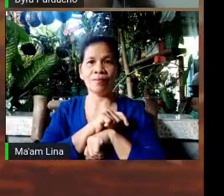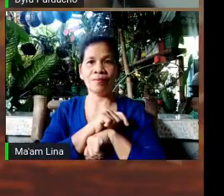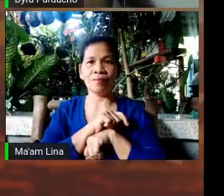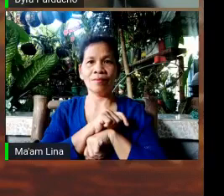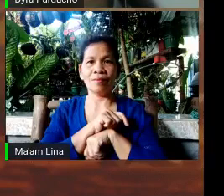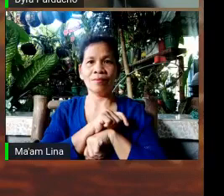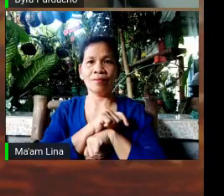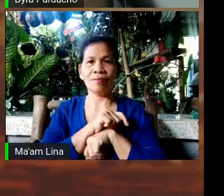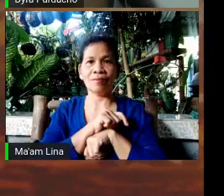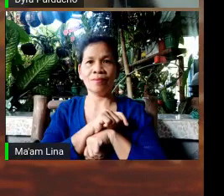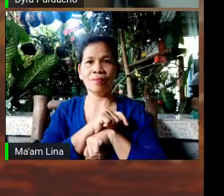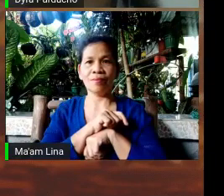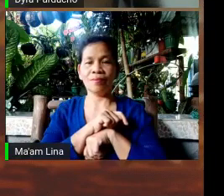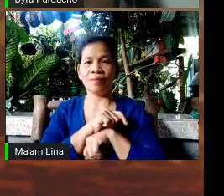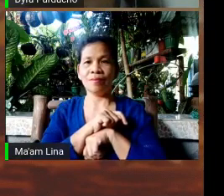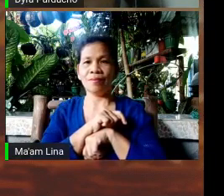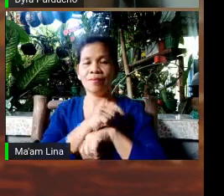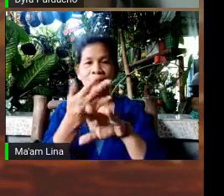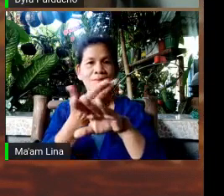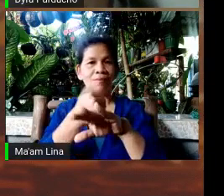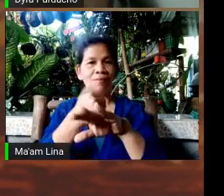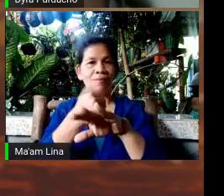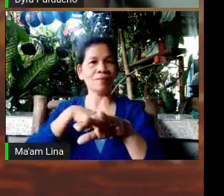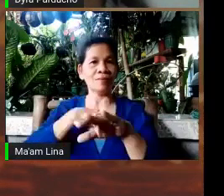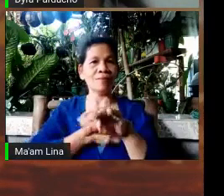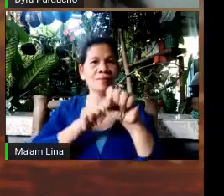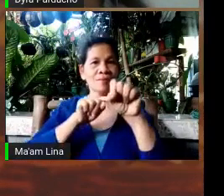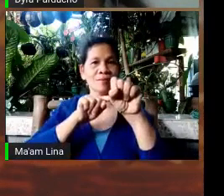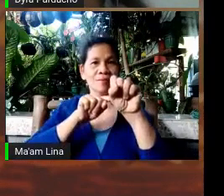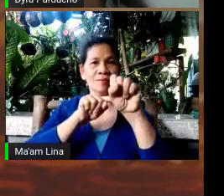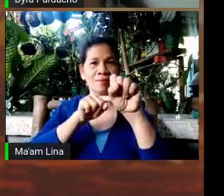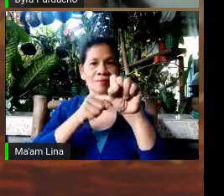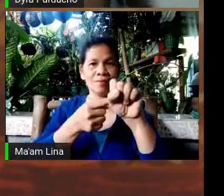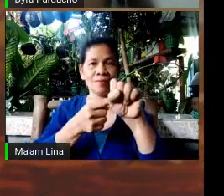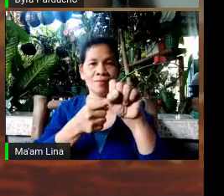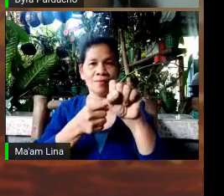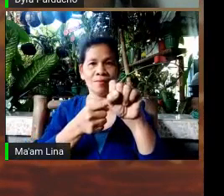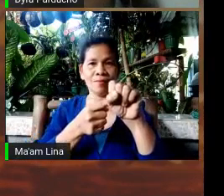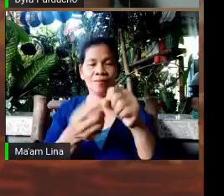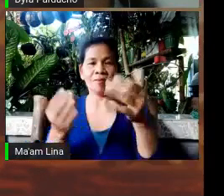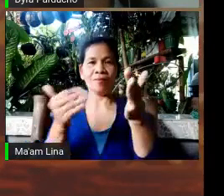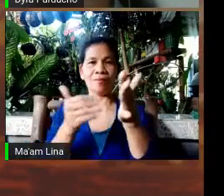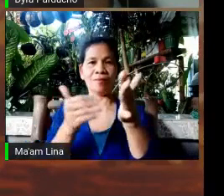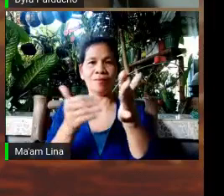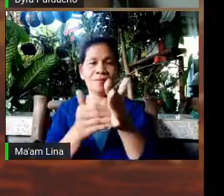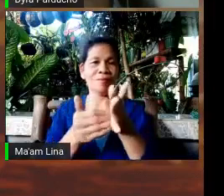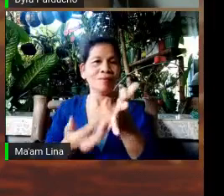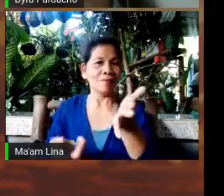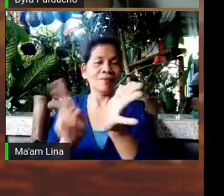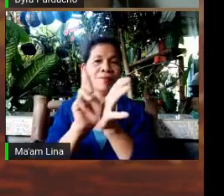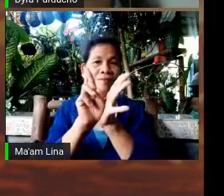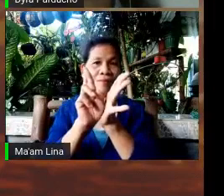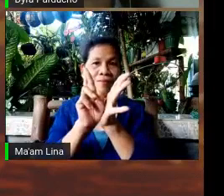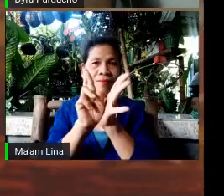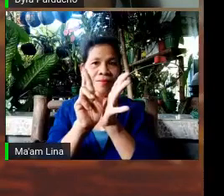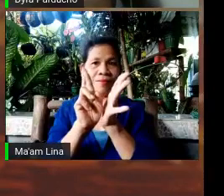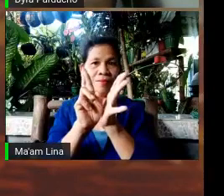So, bago po tayo magsimula po, atin po muna ulit balikan po kung ano po ba